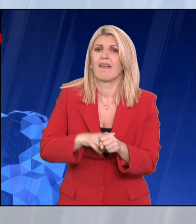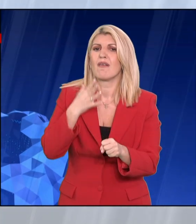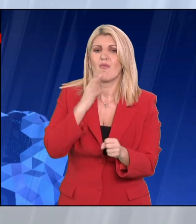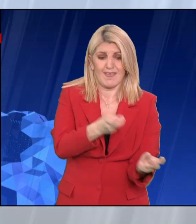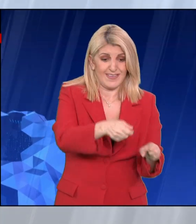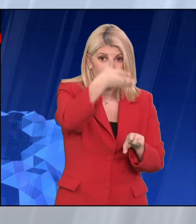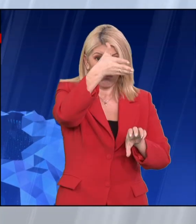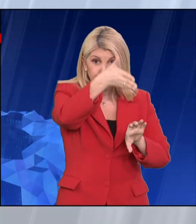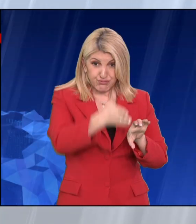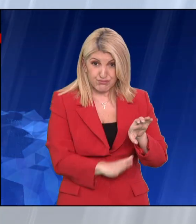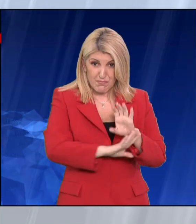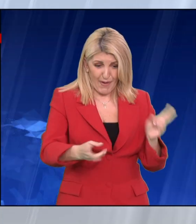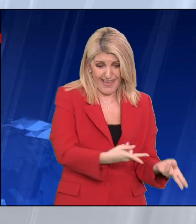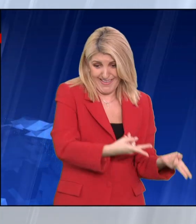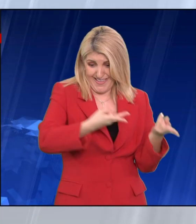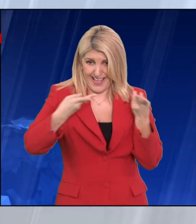λευκό σεντόνι.